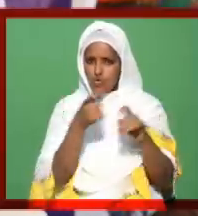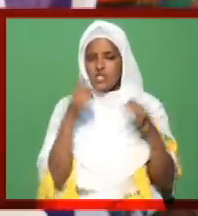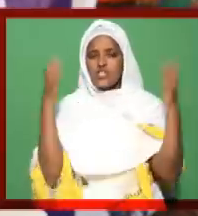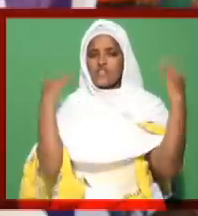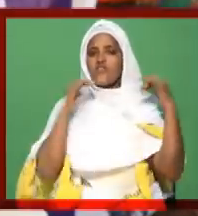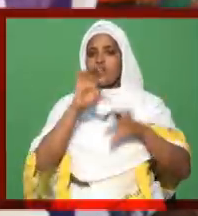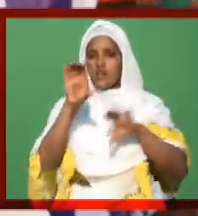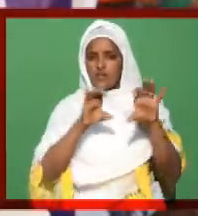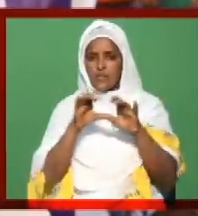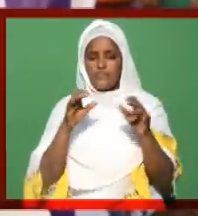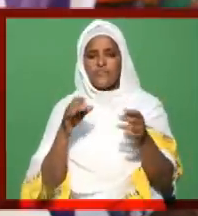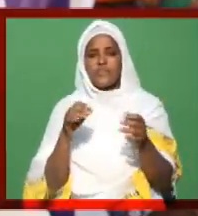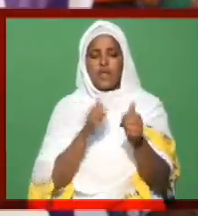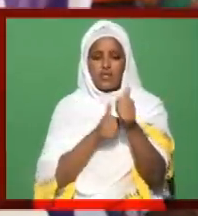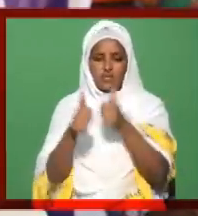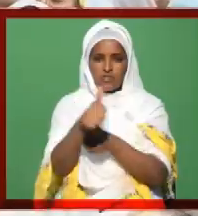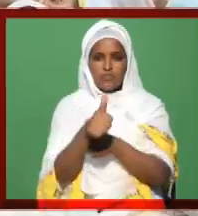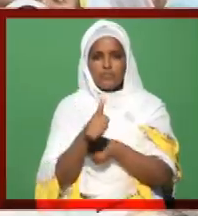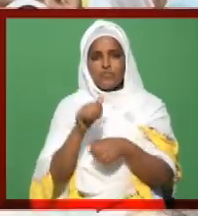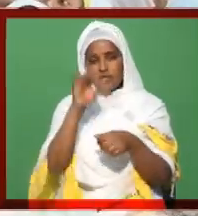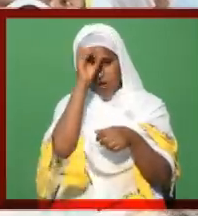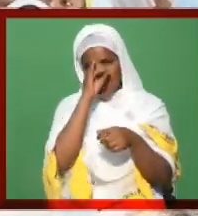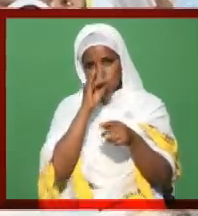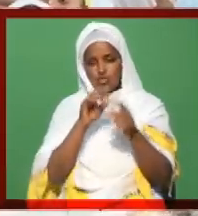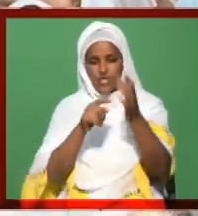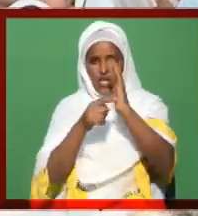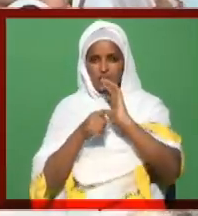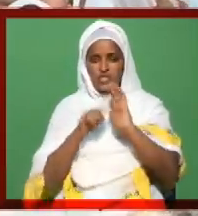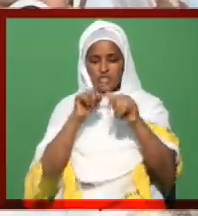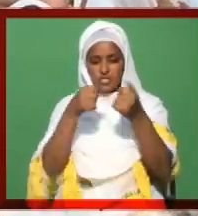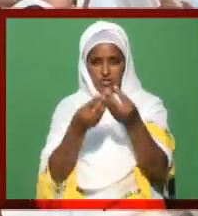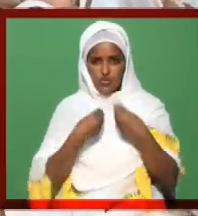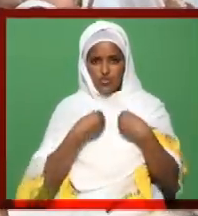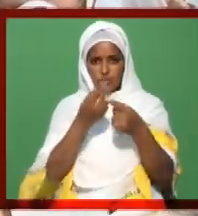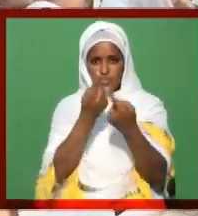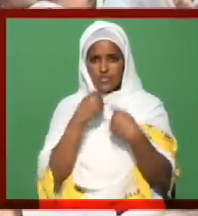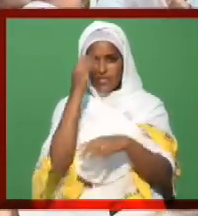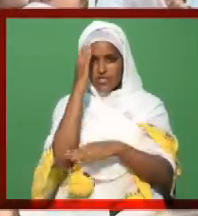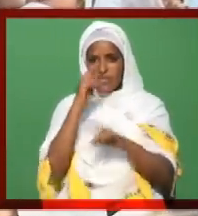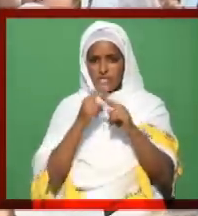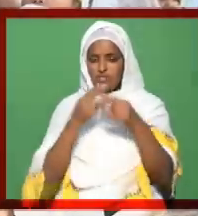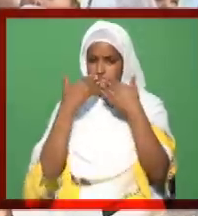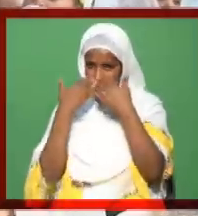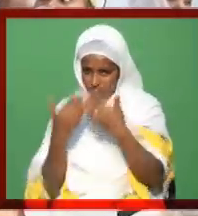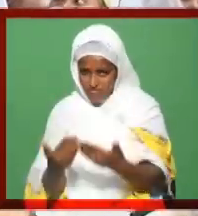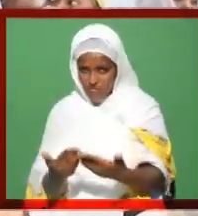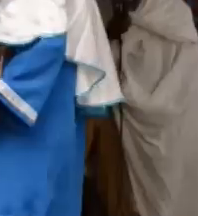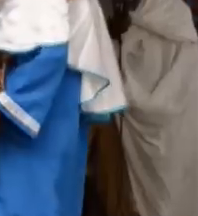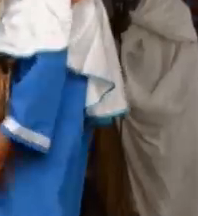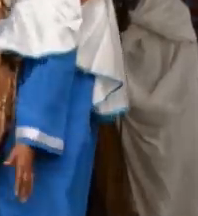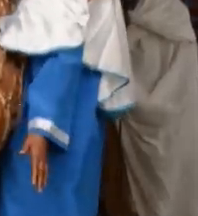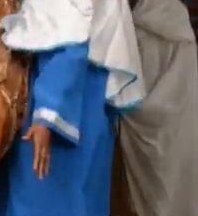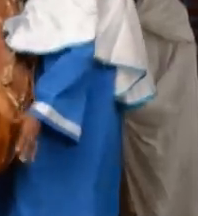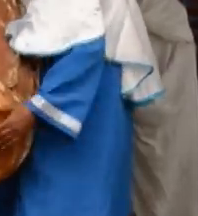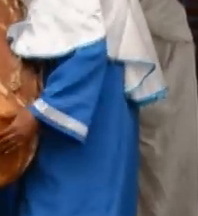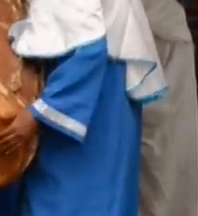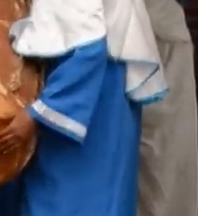ተስፋ እናደርጋለን ቀደም ሲል ሊቃውንቱ ለጥያቄዎቻችን ስለሰጡን ምላሽ በእግዚአብሔር ስም እጅግ አድርገን ነው እናመሰግነው